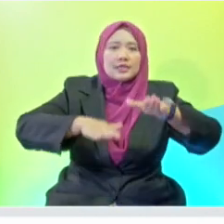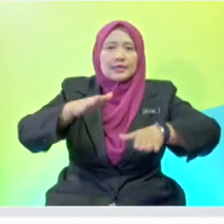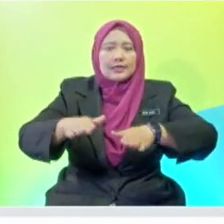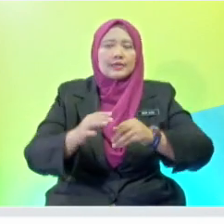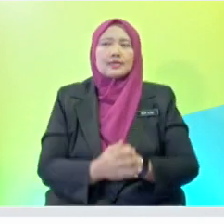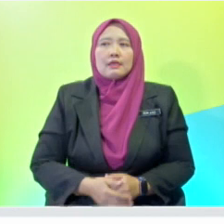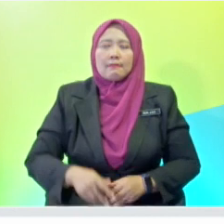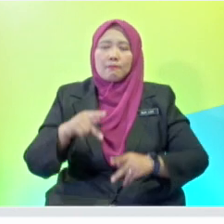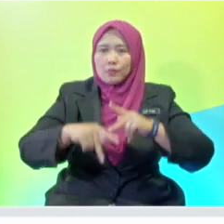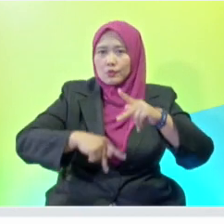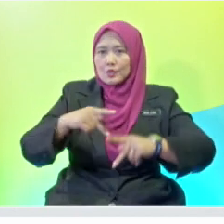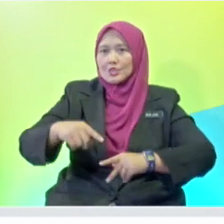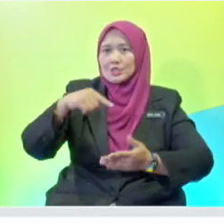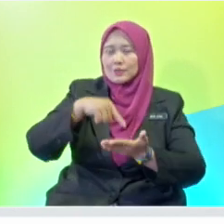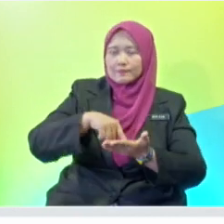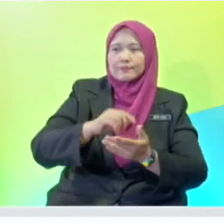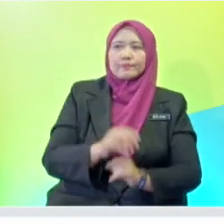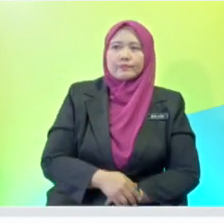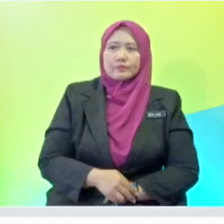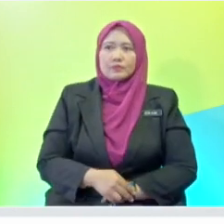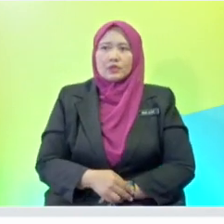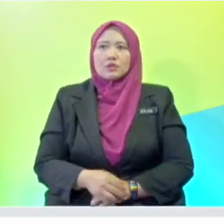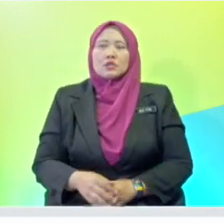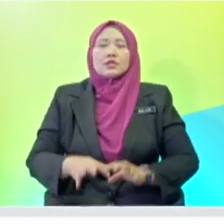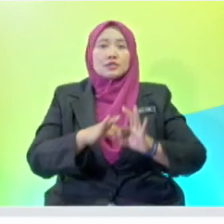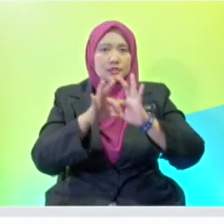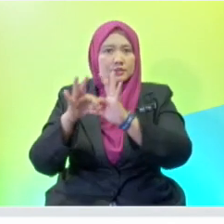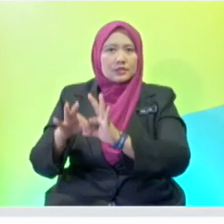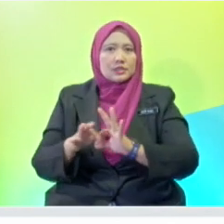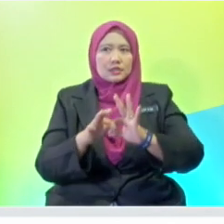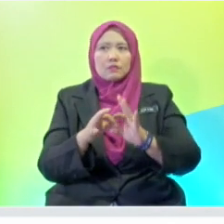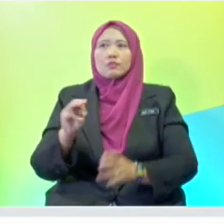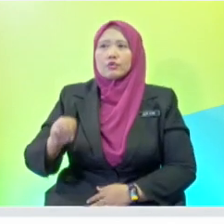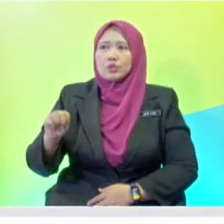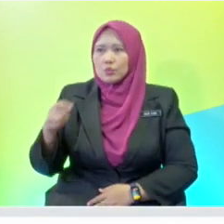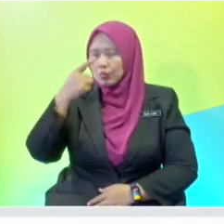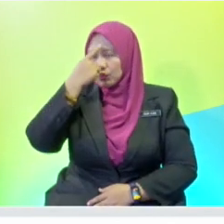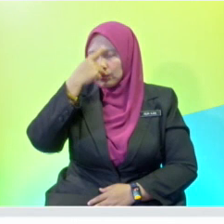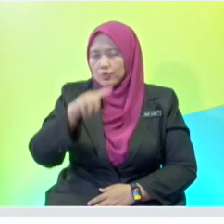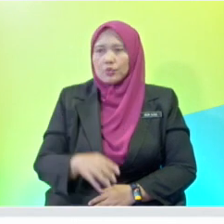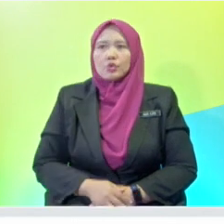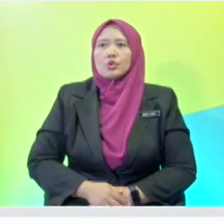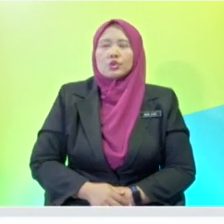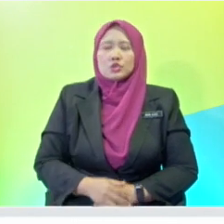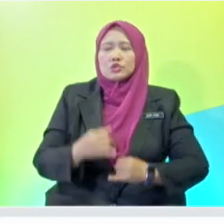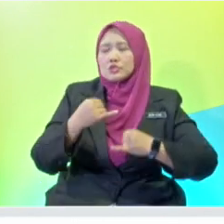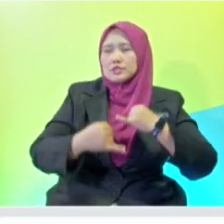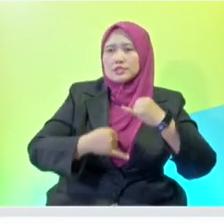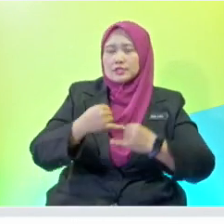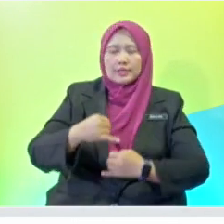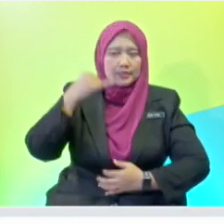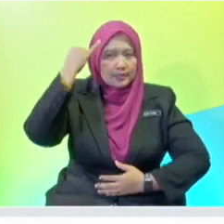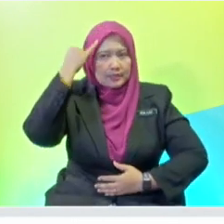betapa berapa bekerja sama Hanya mereka dalam kumpulan bagi menjana ID ID yang berikutnya